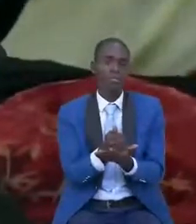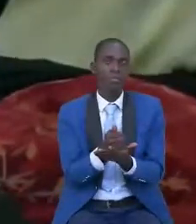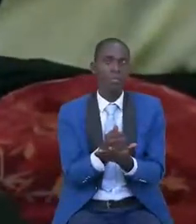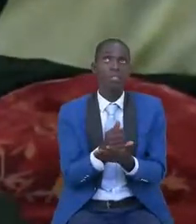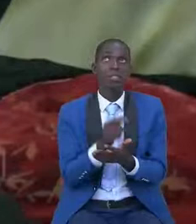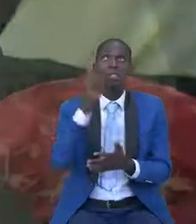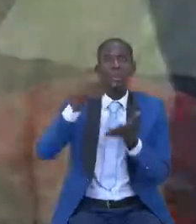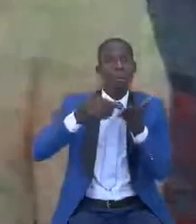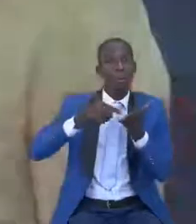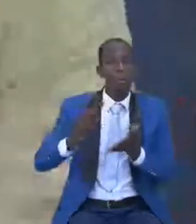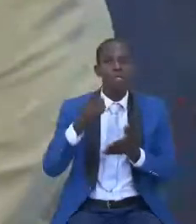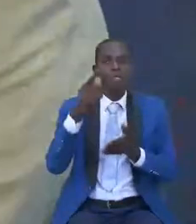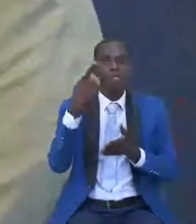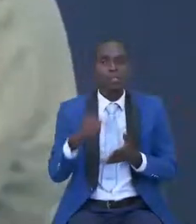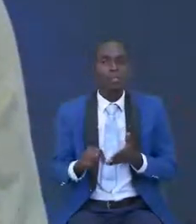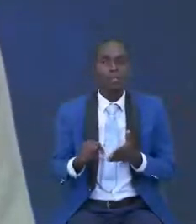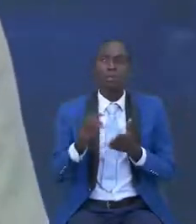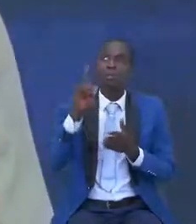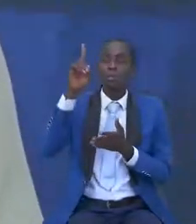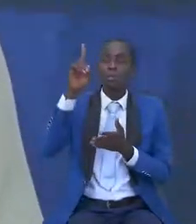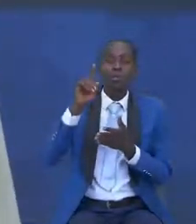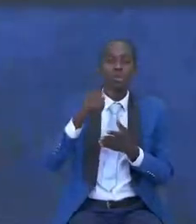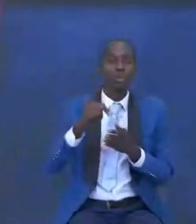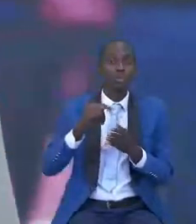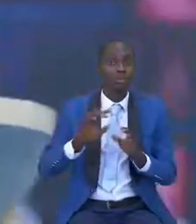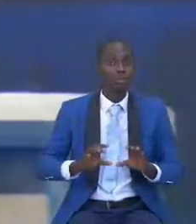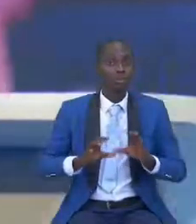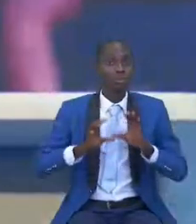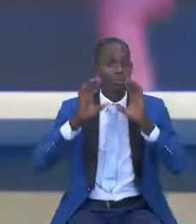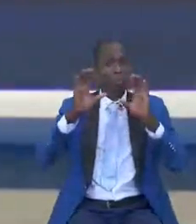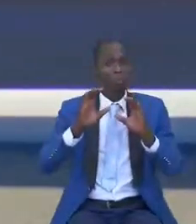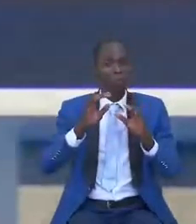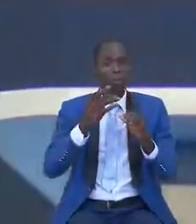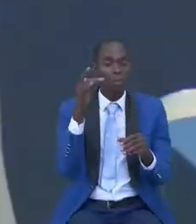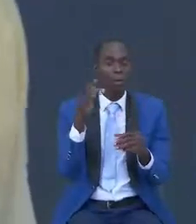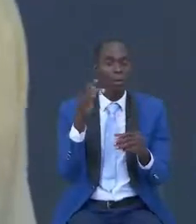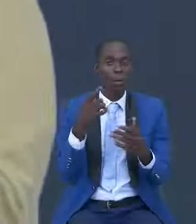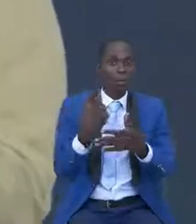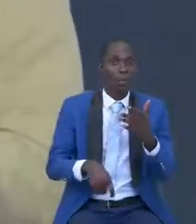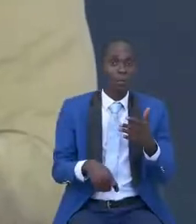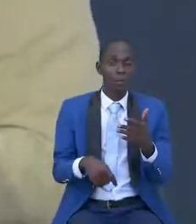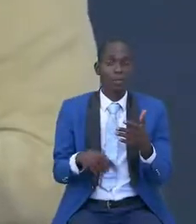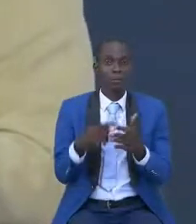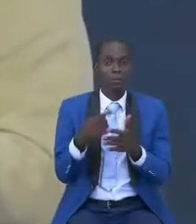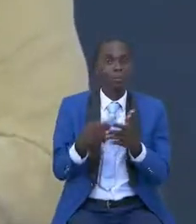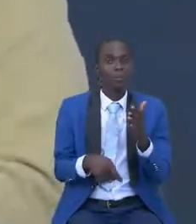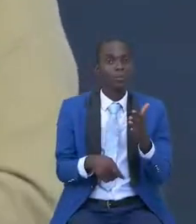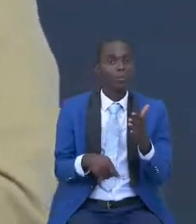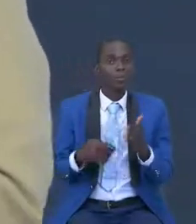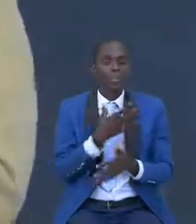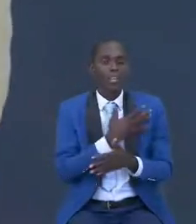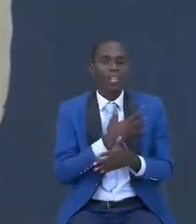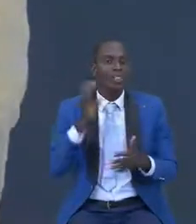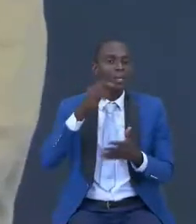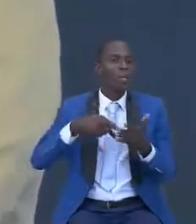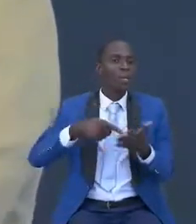tu ne meurs plus comme les pécheurs. Amen. Il a payé tout le prix. Je n'ai plus besoin de payer notre prix avec